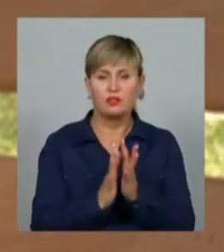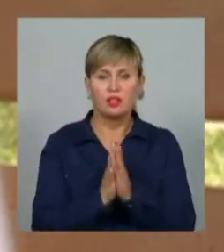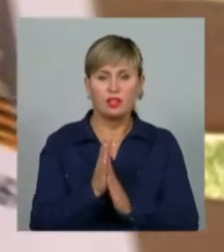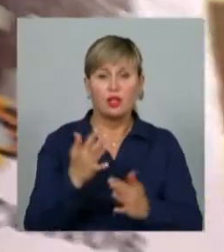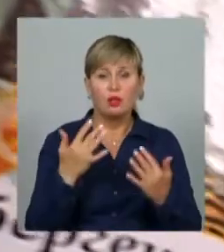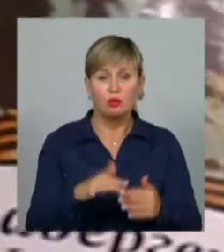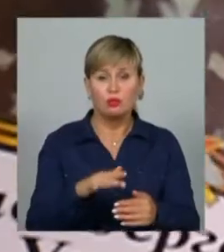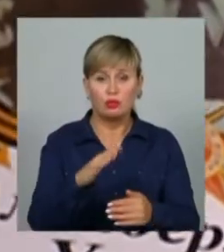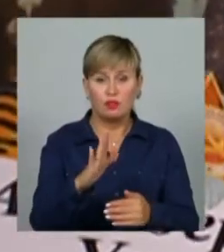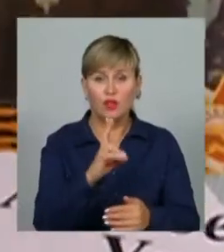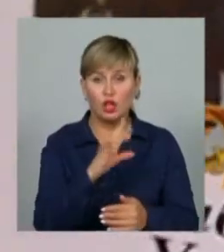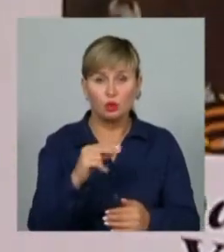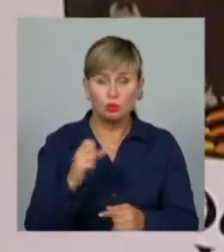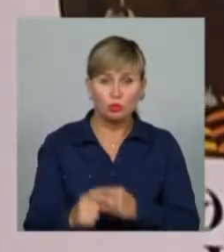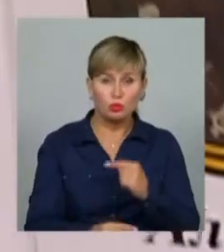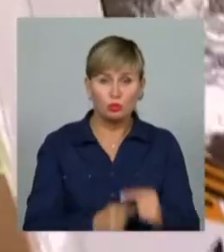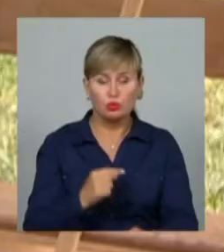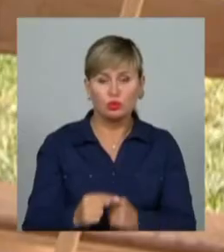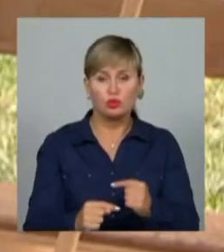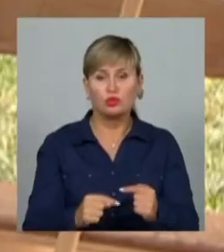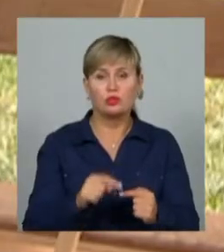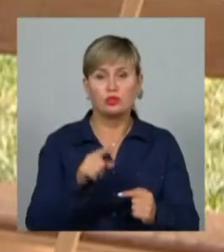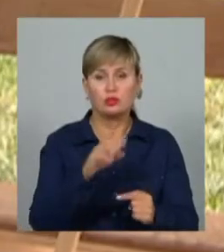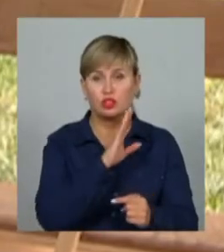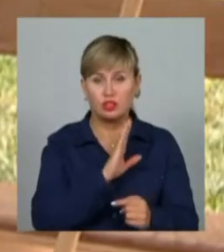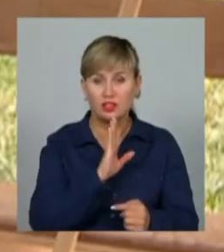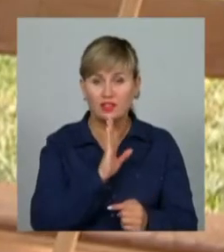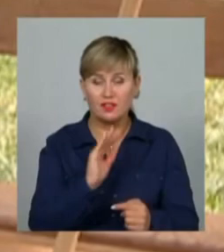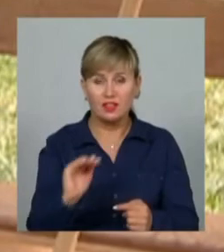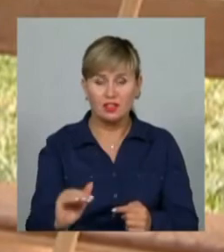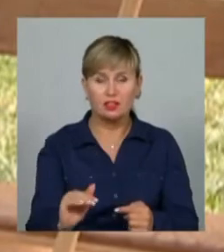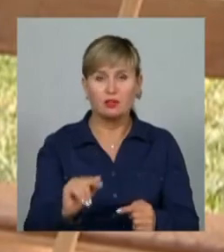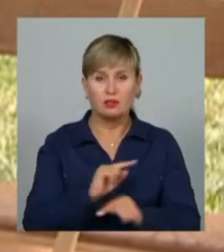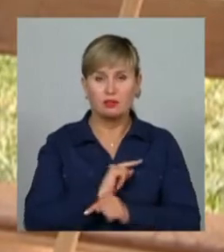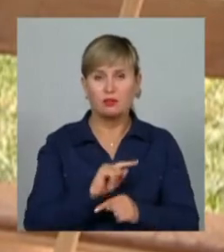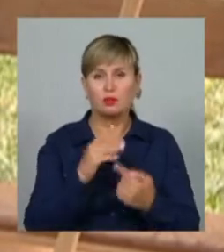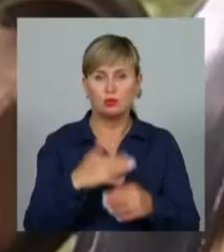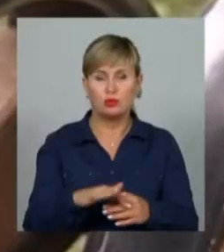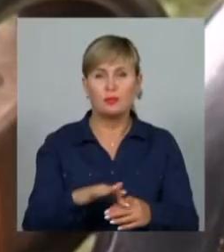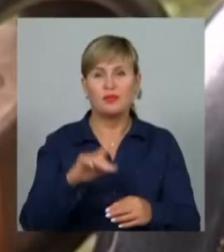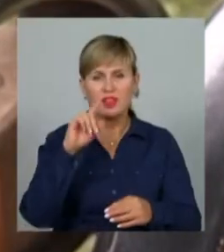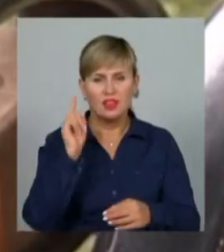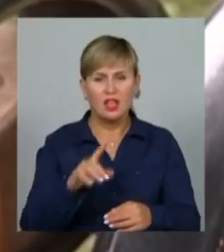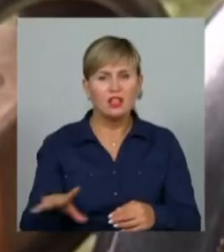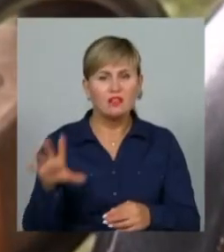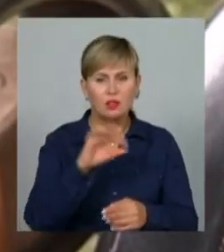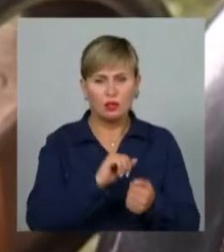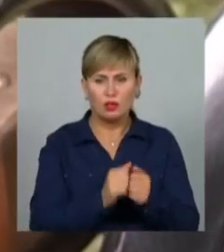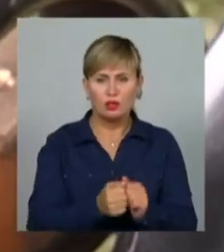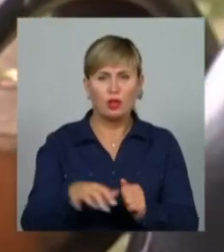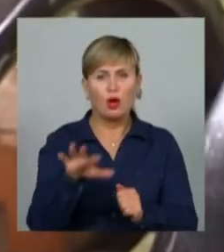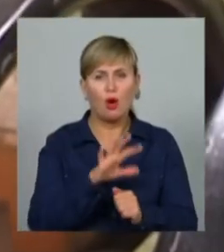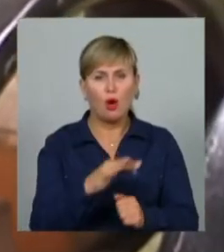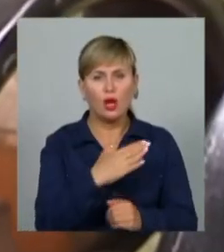Уже правнучка героя войны, майора политрука Утемиса Алдабергенова, дошедшего до самого Берлина, знает все наизусть о